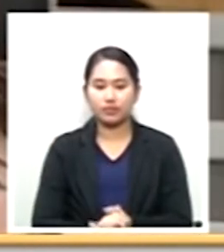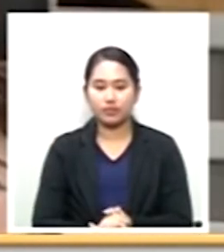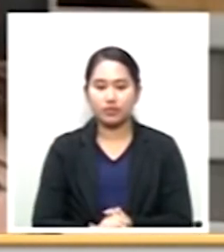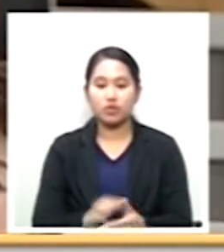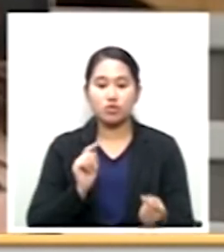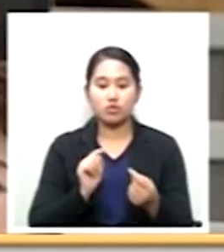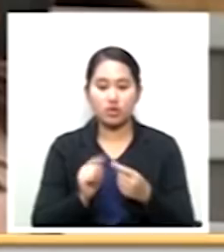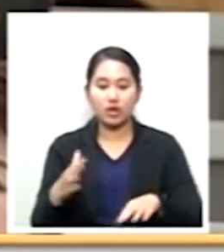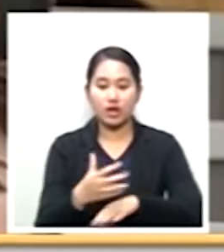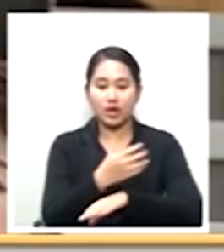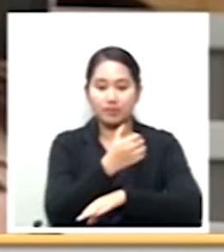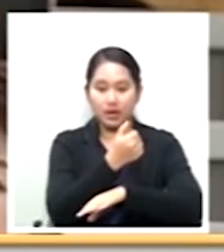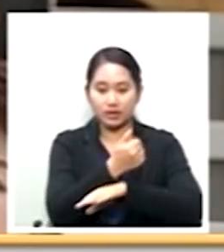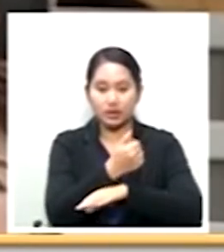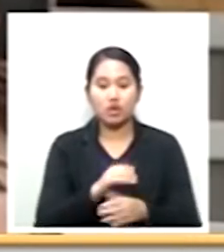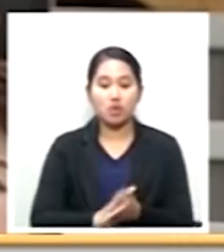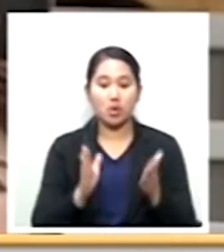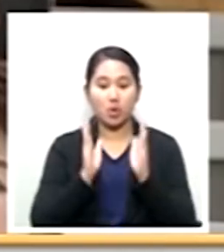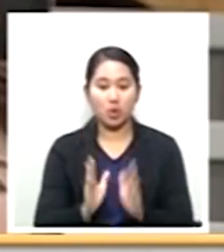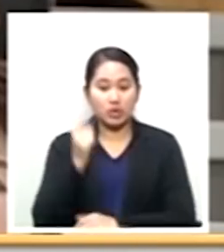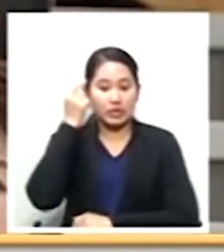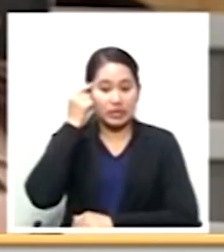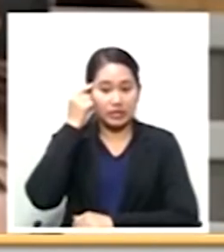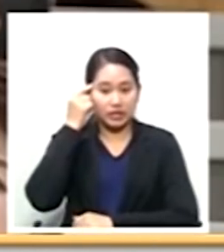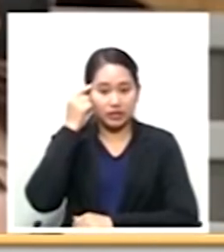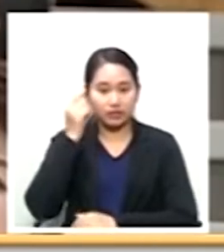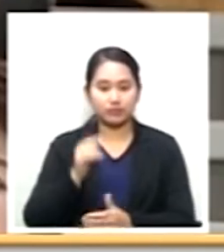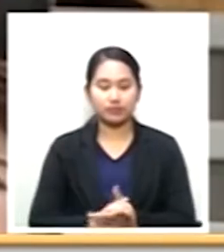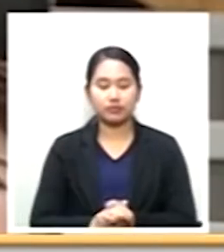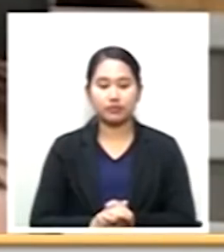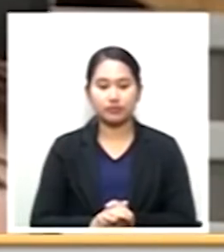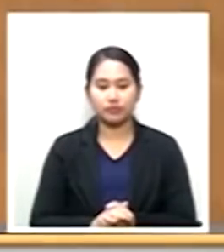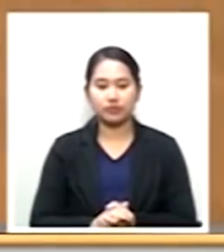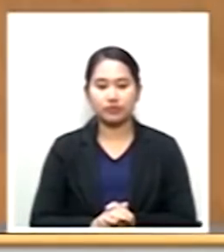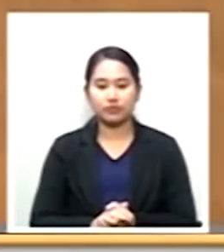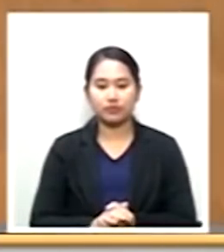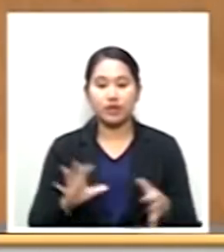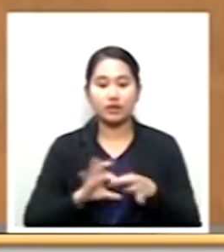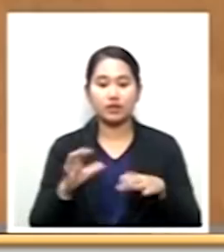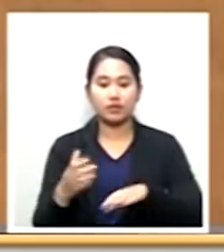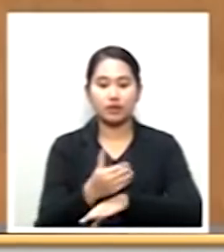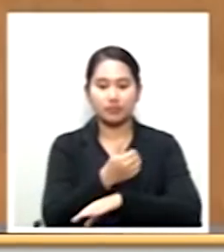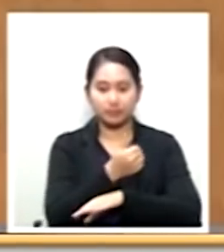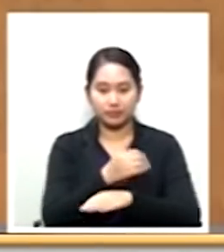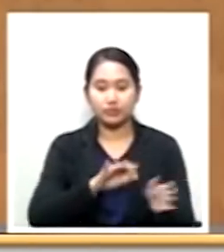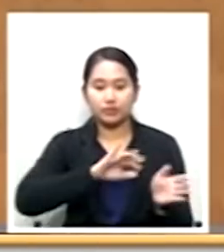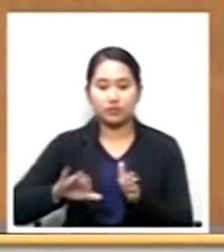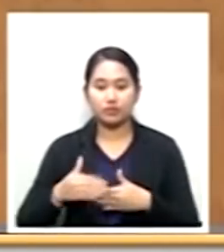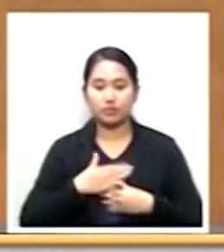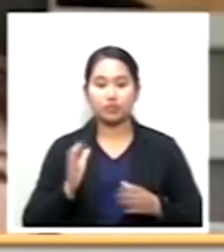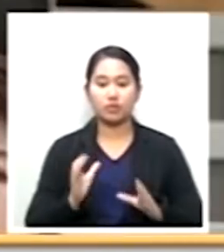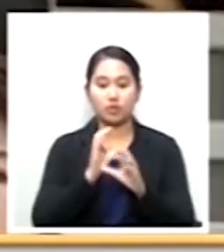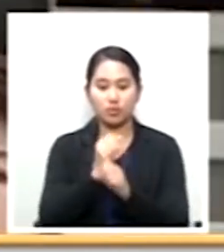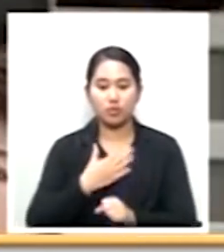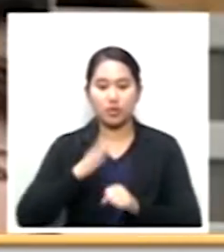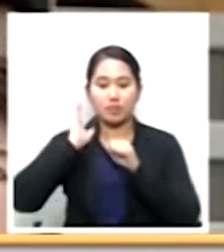การใช้อำนาจกระทำการใดเพื่อทำให้คนคิดว่า พระมหากษัตริย์นอกไปแล้วครับ เกี่ยวข้องกับการใช้อำนาจ ครับบีบุตรครับ สรุปแล้วครับด้วยเหตุผลที่ผมอภิปราย